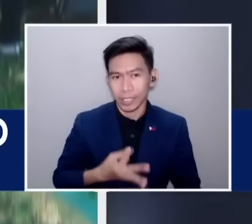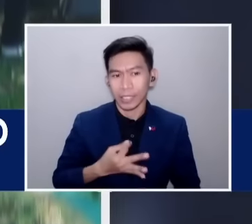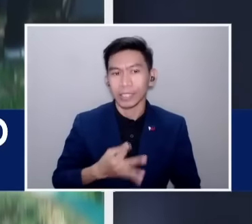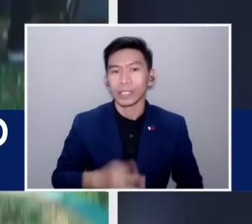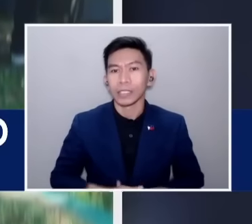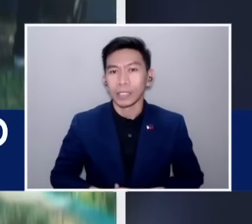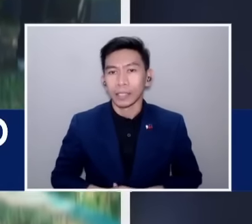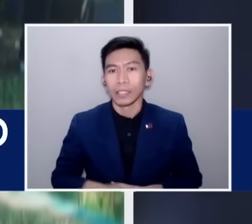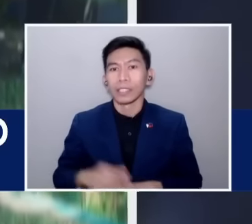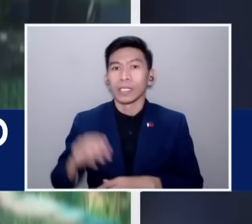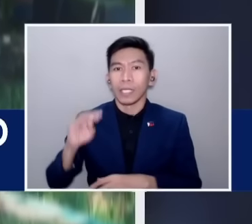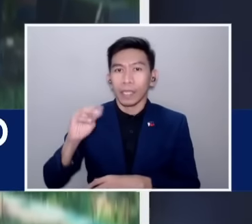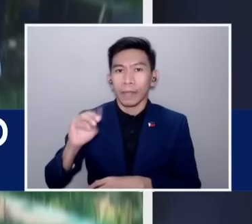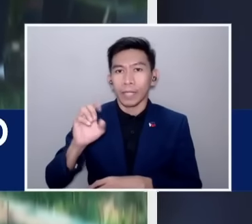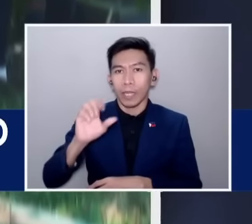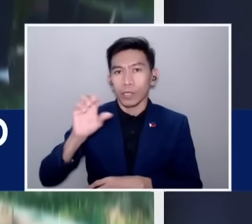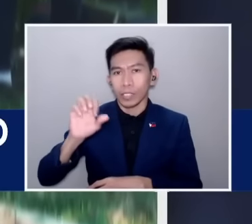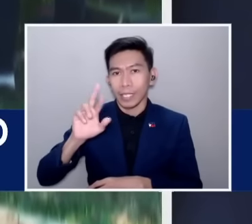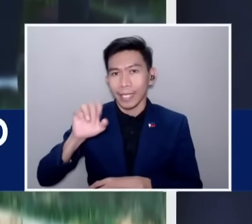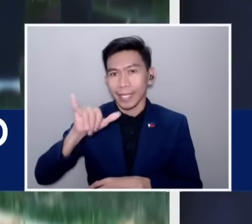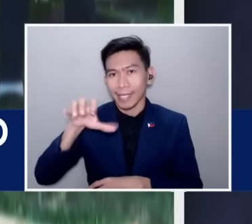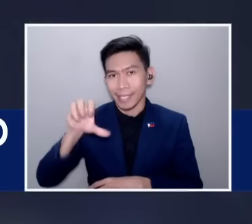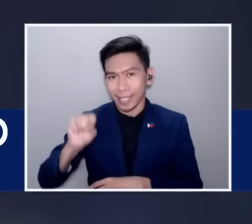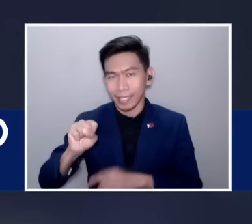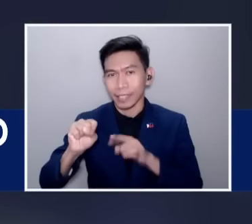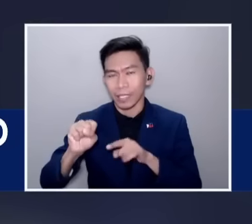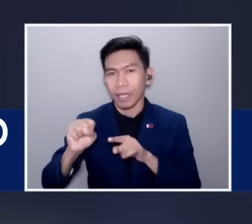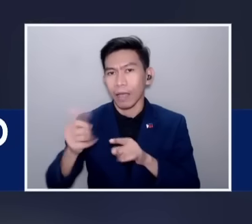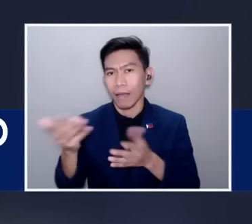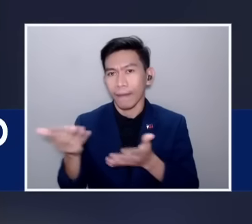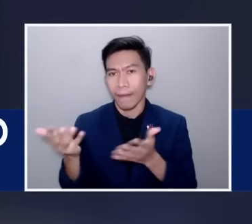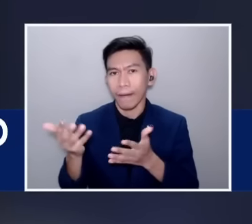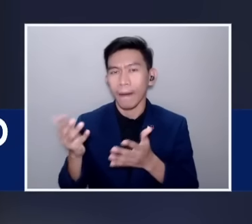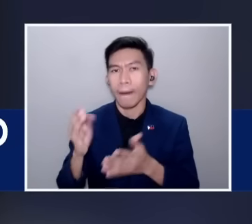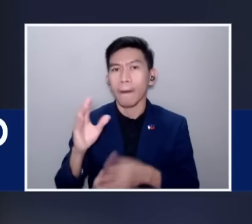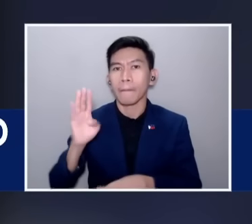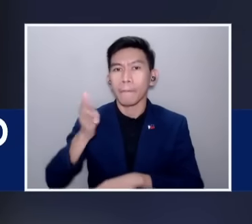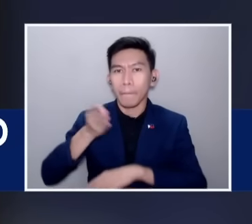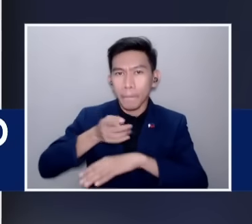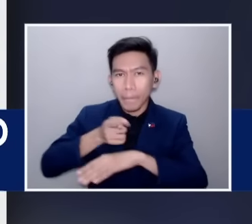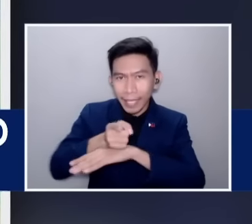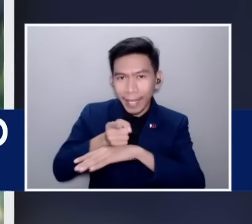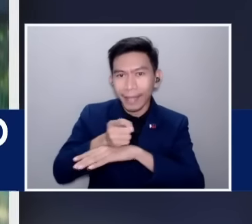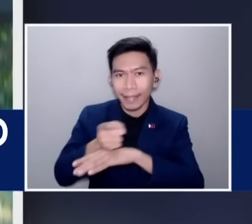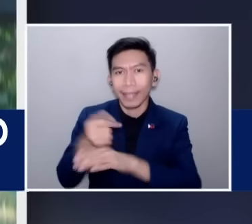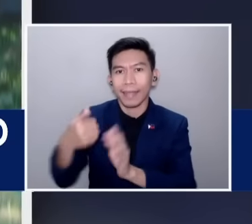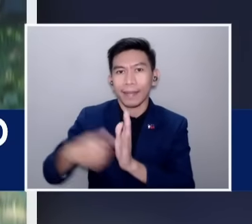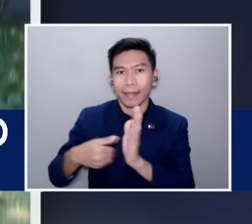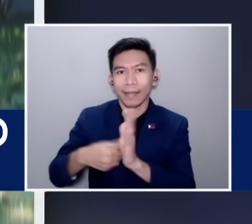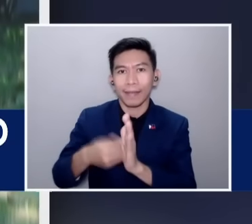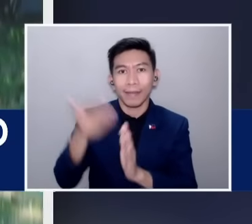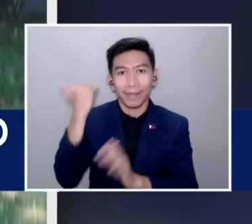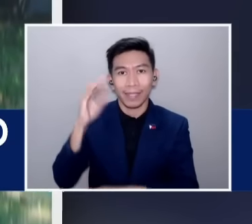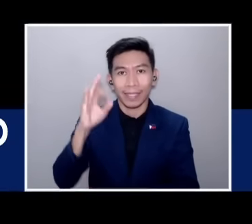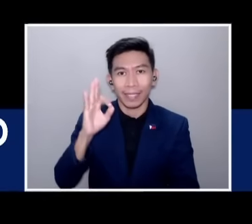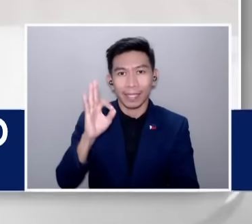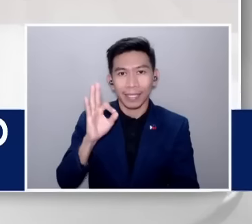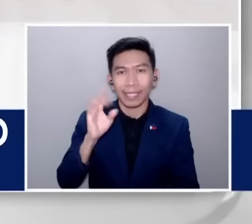de los Reyes Memorial Elementary School sa Puerto Rivas, Balanga, Bataan, bumoto si dating Defense Secretary Norberto